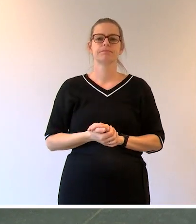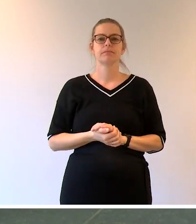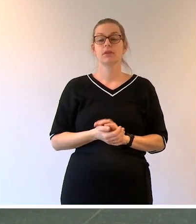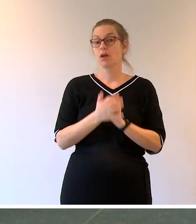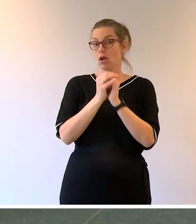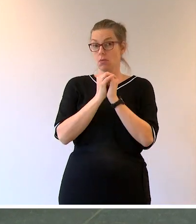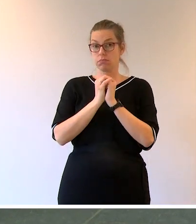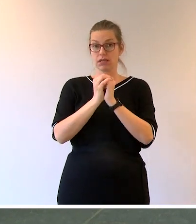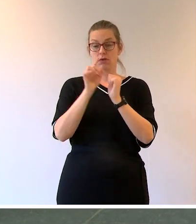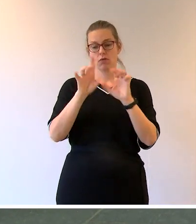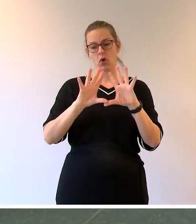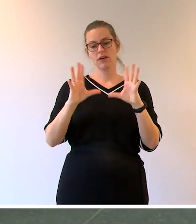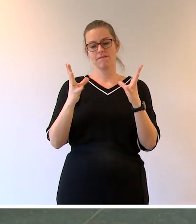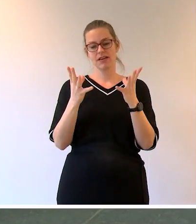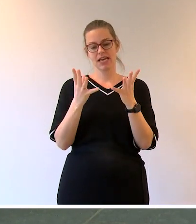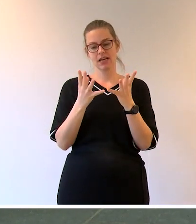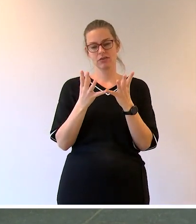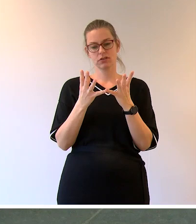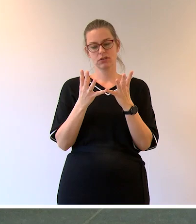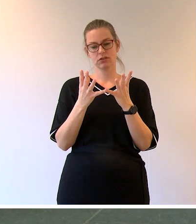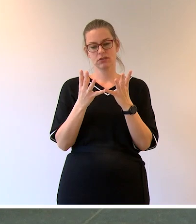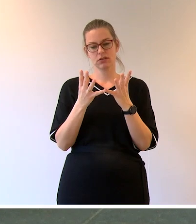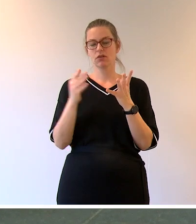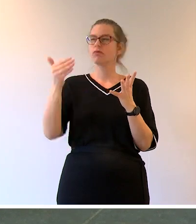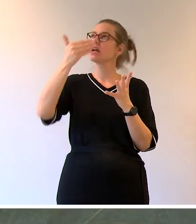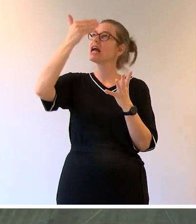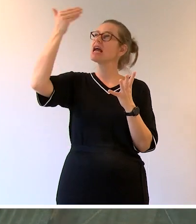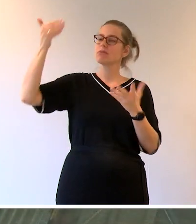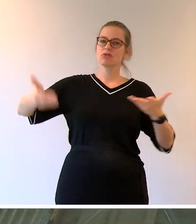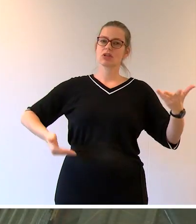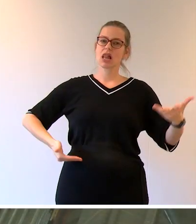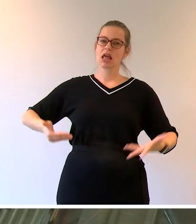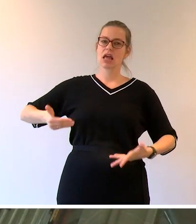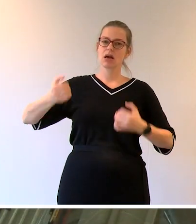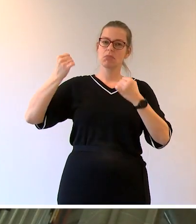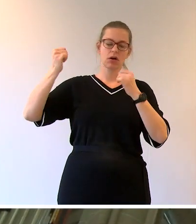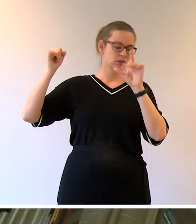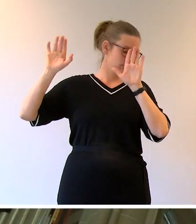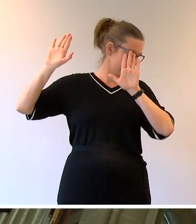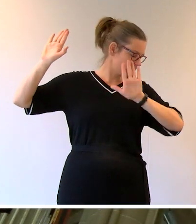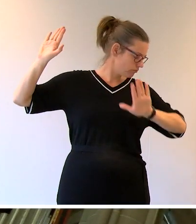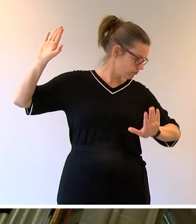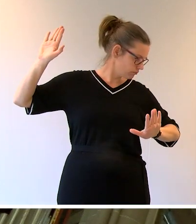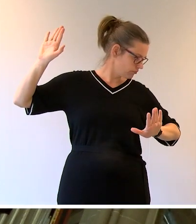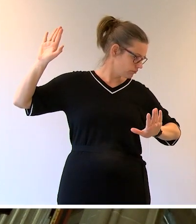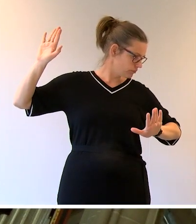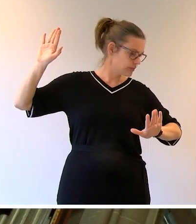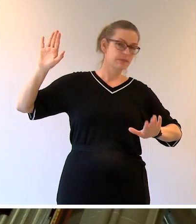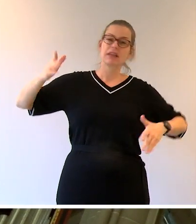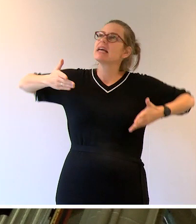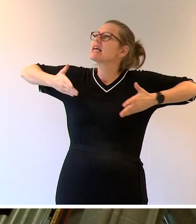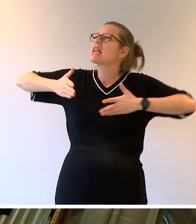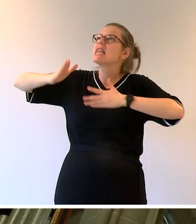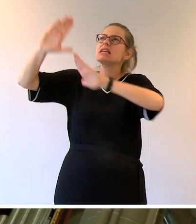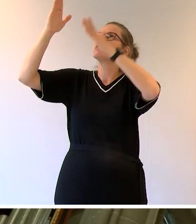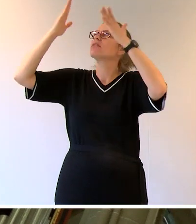We bidden voor de wereld die de ogen sluit voor de hemelse legermachten, die niet het marslied van het